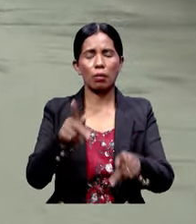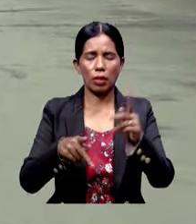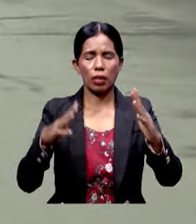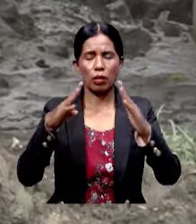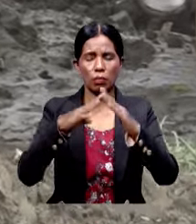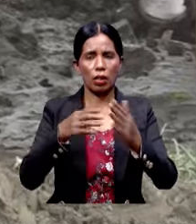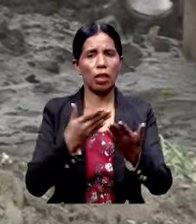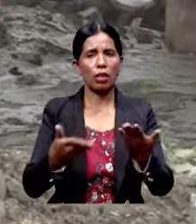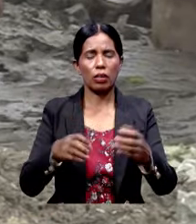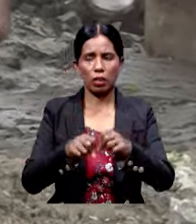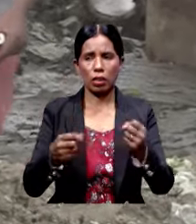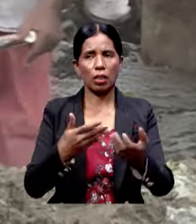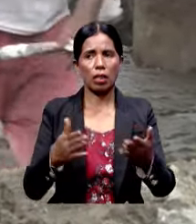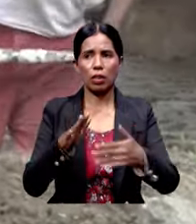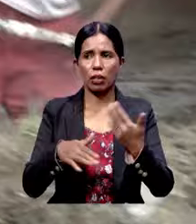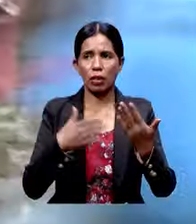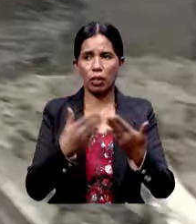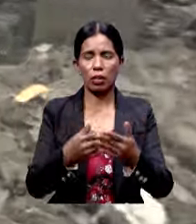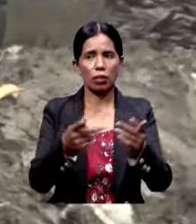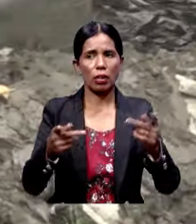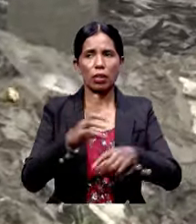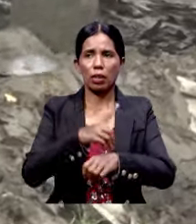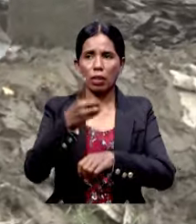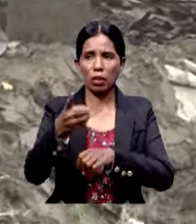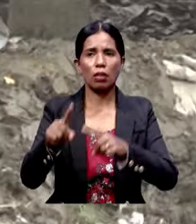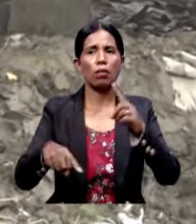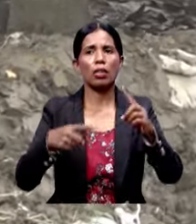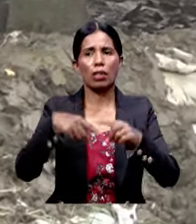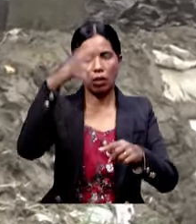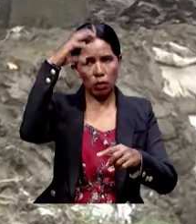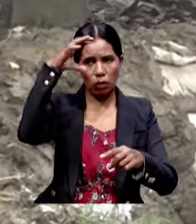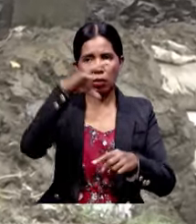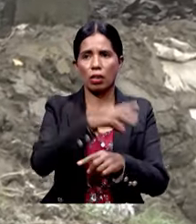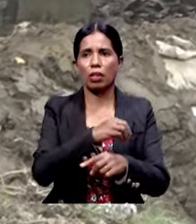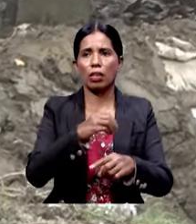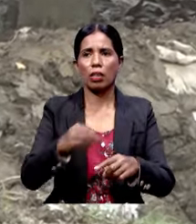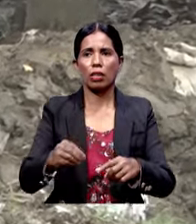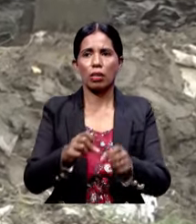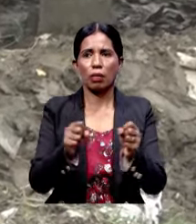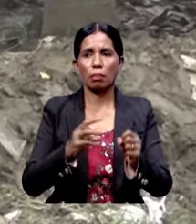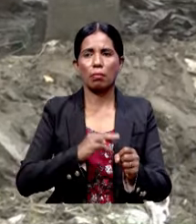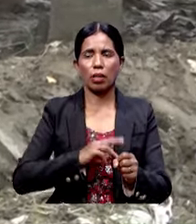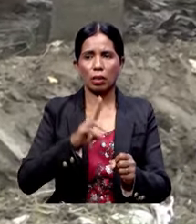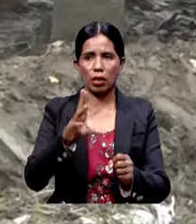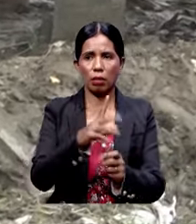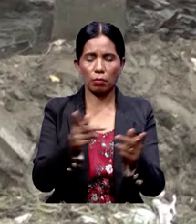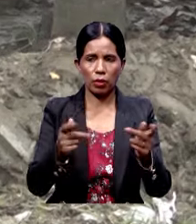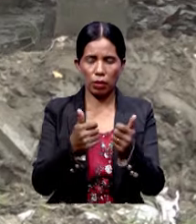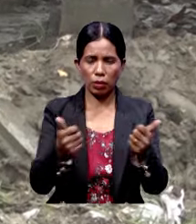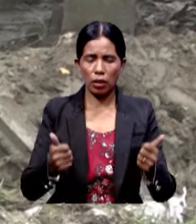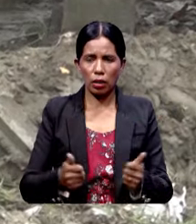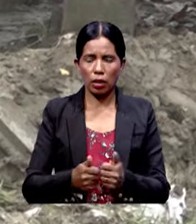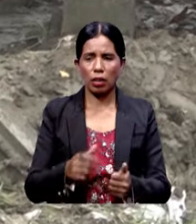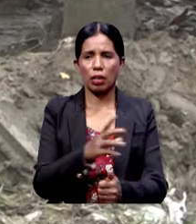estraga sasan. Area nebe sempre acontece inundação banjir udang monurai maksuku manlewana posto administrativo dong